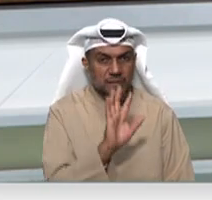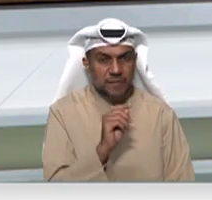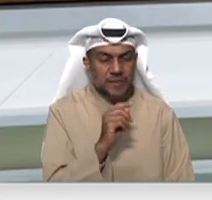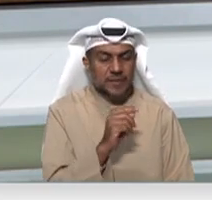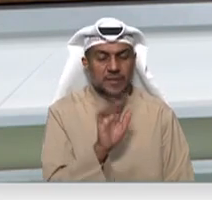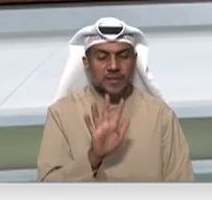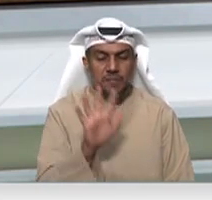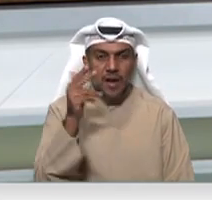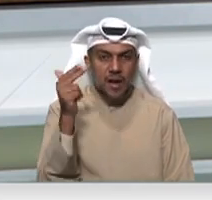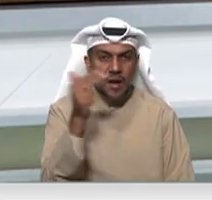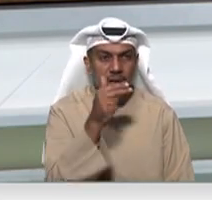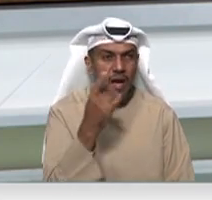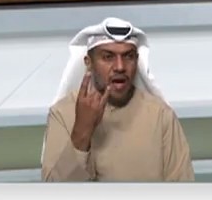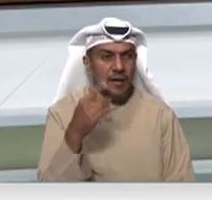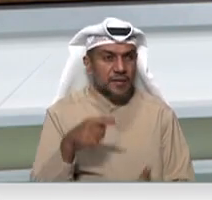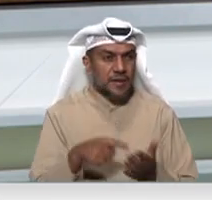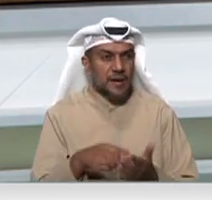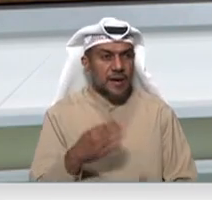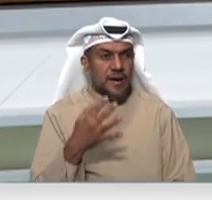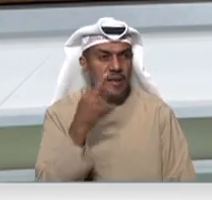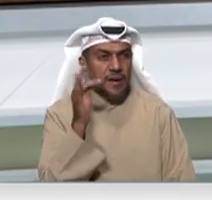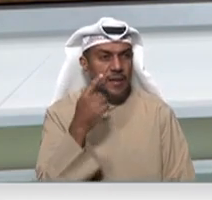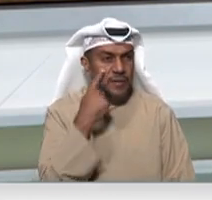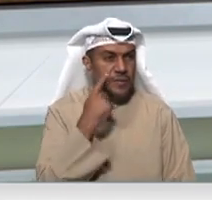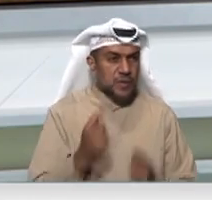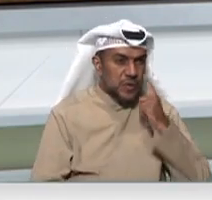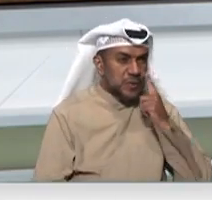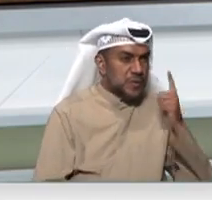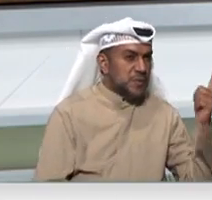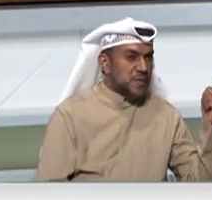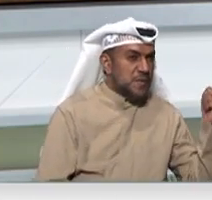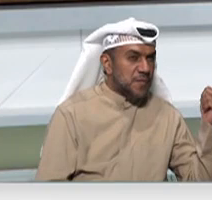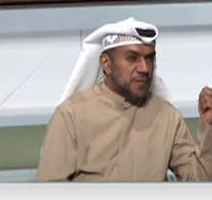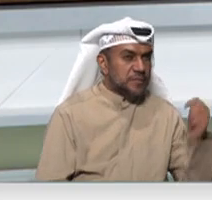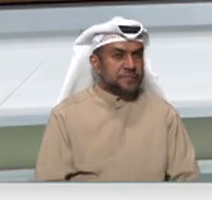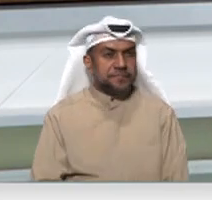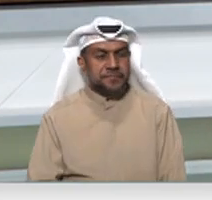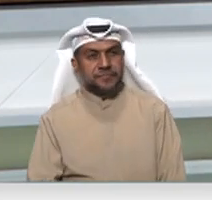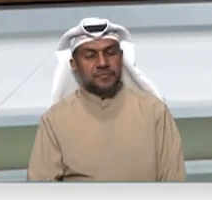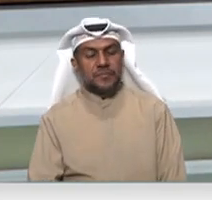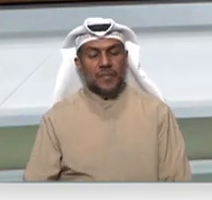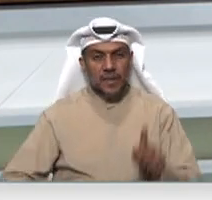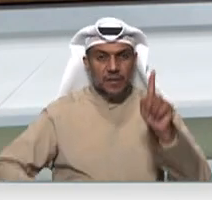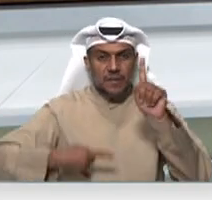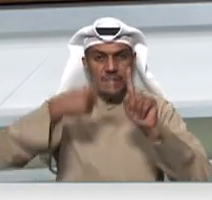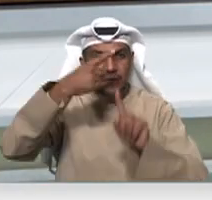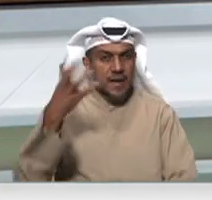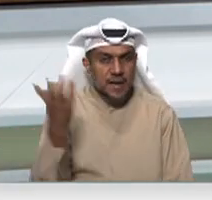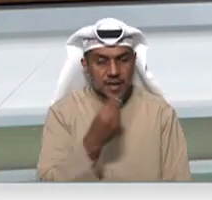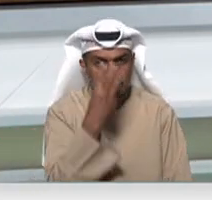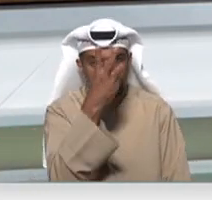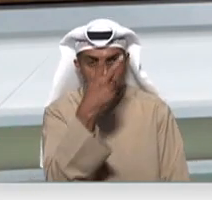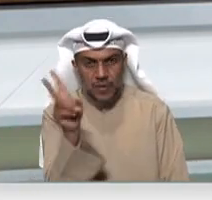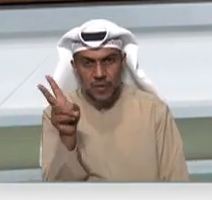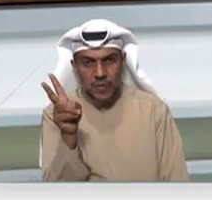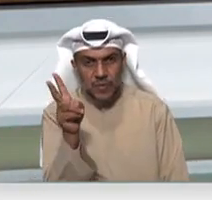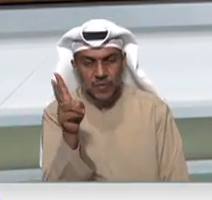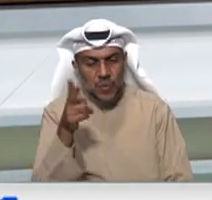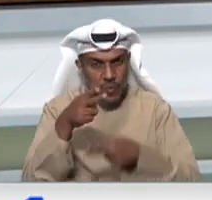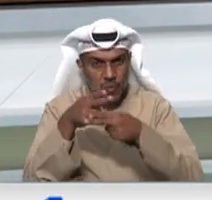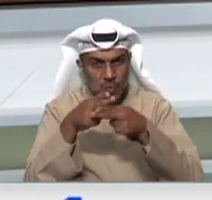غربية سرعتها من 10 إلى 30 كيلومتر بالساعة. درجات الحرارة العظمى متوقعة 23 في مدينة